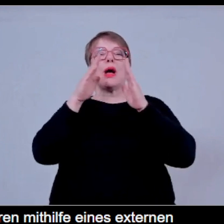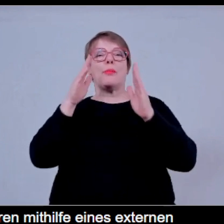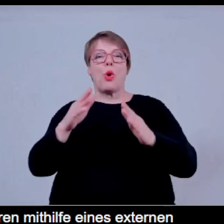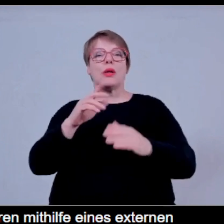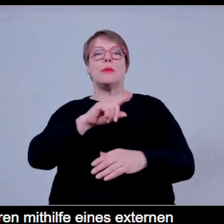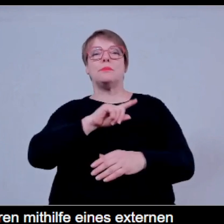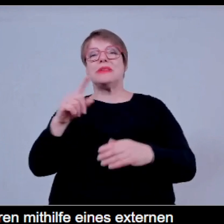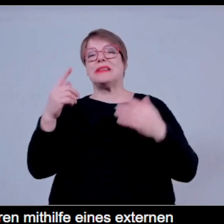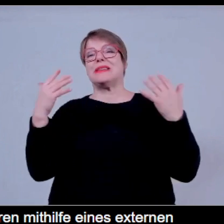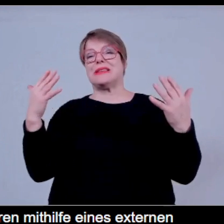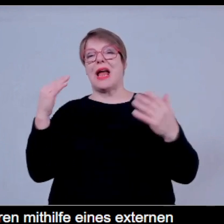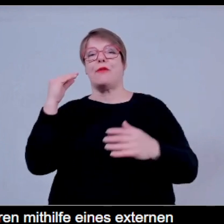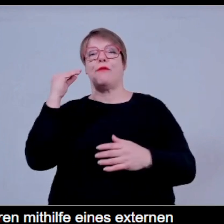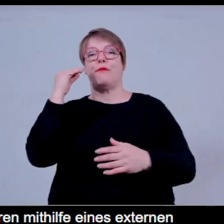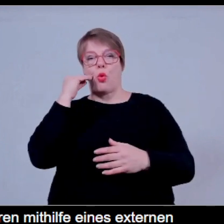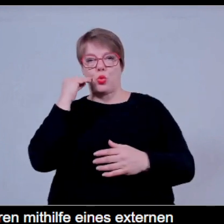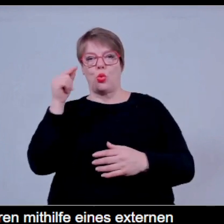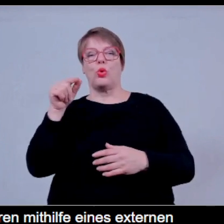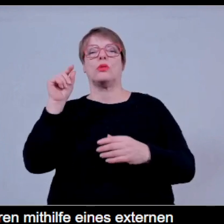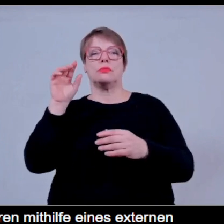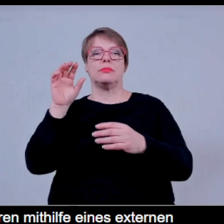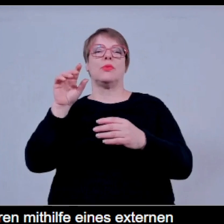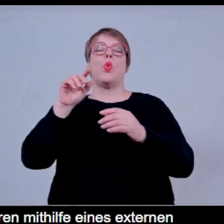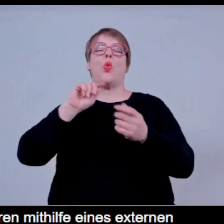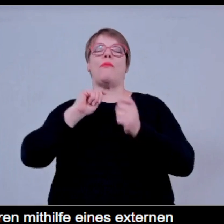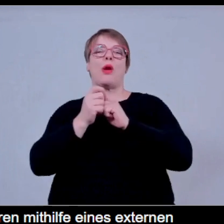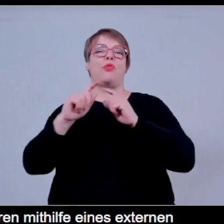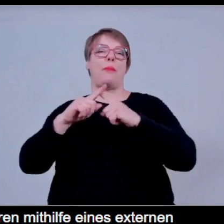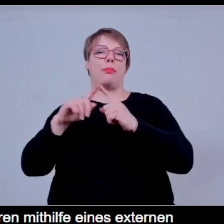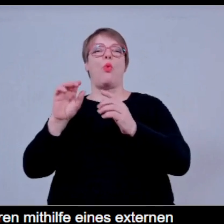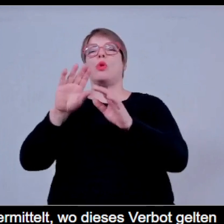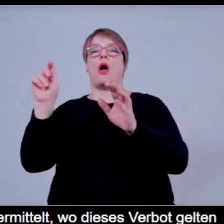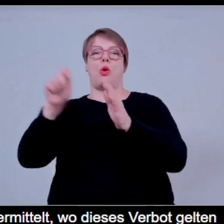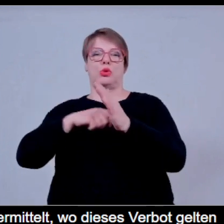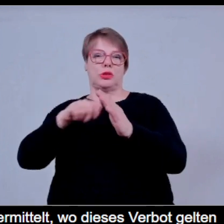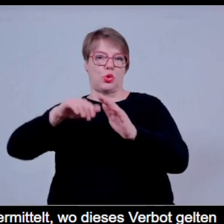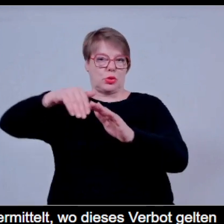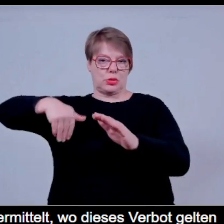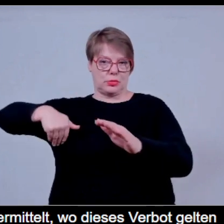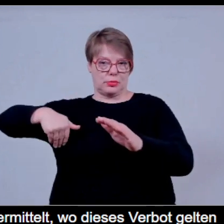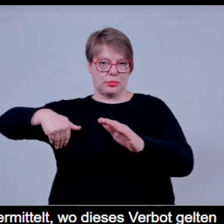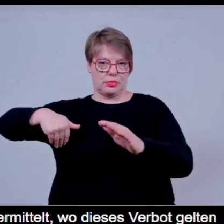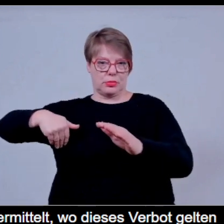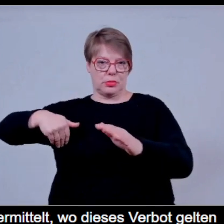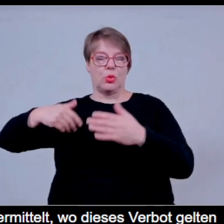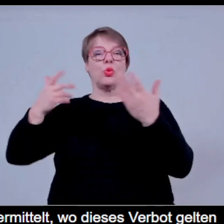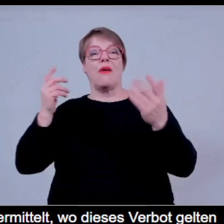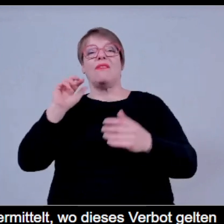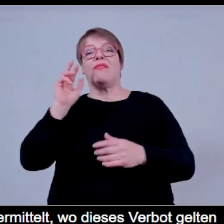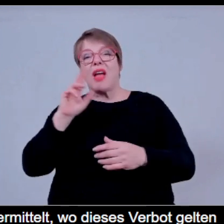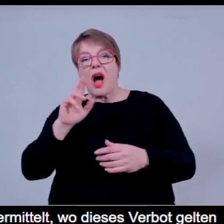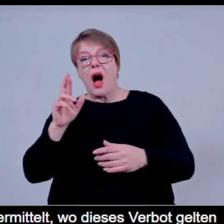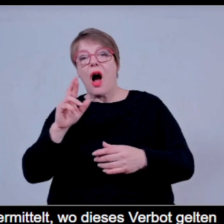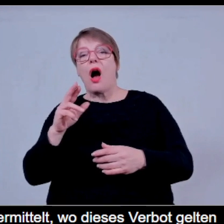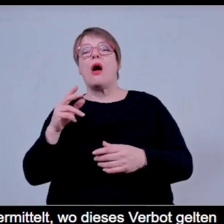hier die Grenze eingezogen, das ist bundesrechtlich möglich und wir können von diesem Entwurf und von dieser Möglichkeit Gebrauch machen.